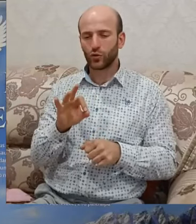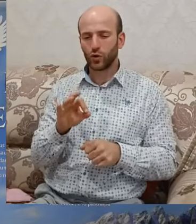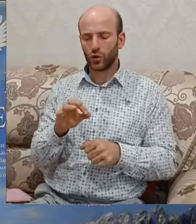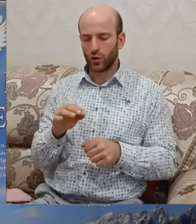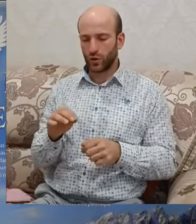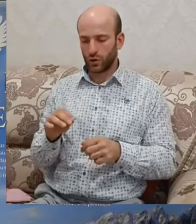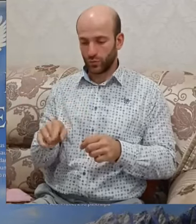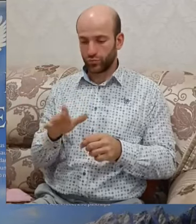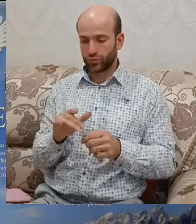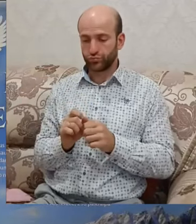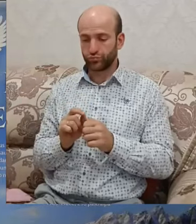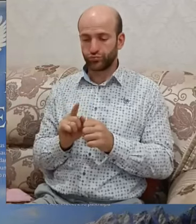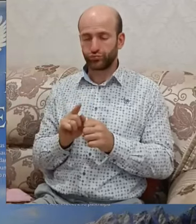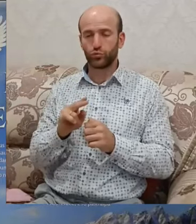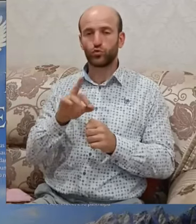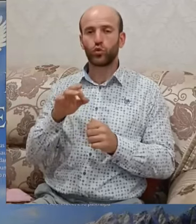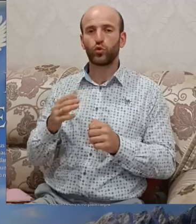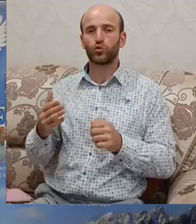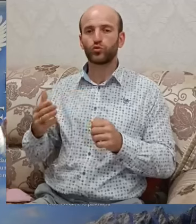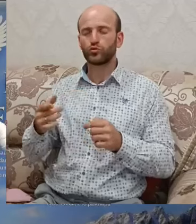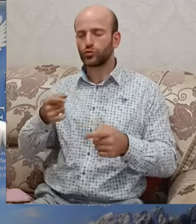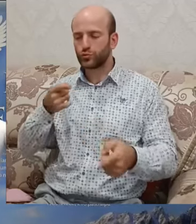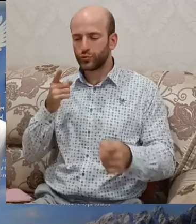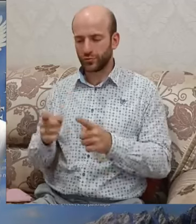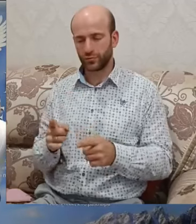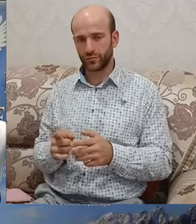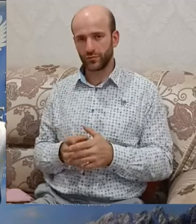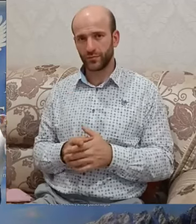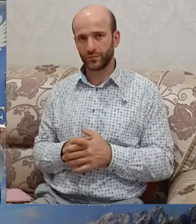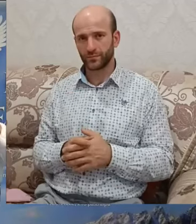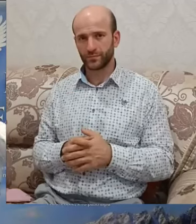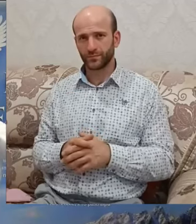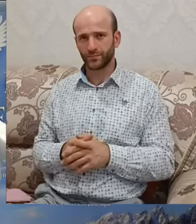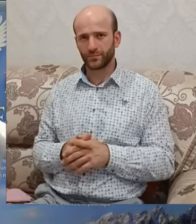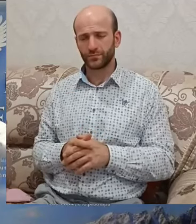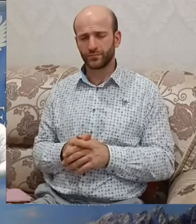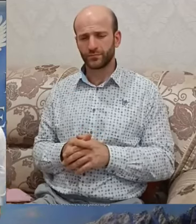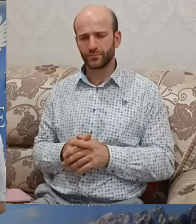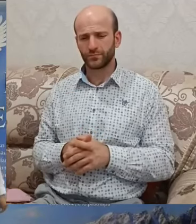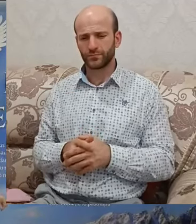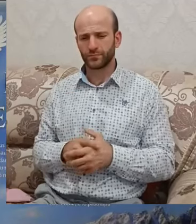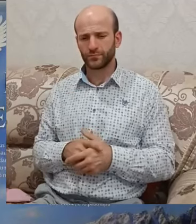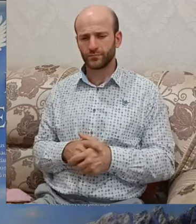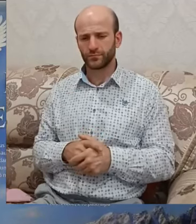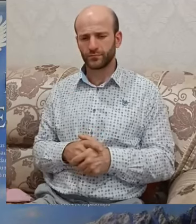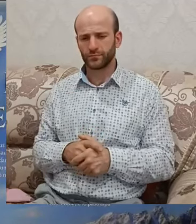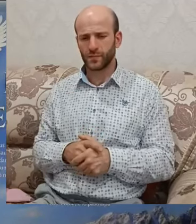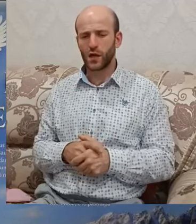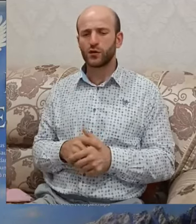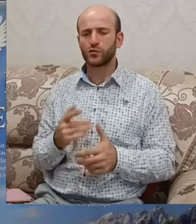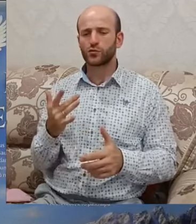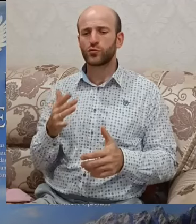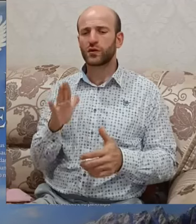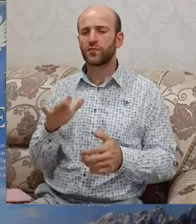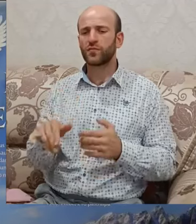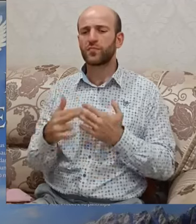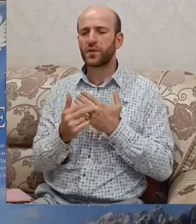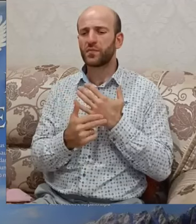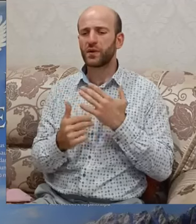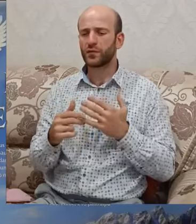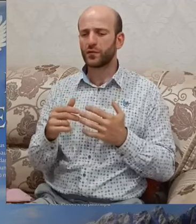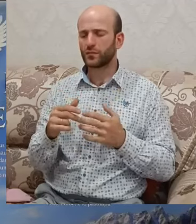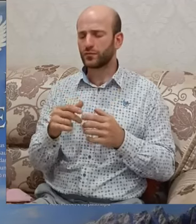Kiek Biblijoje laikotarpių norėjo būti būtent šitoje vakaro šviesoje? Сколько в Библии периодов хотело быть именно